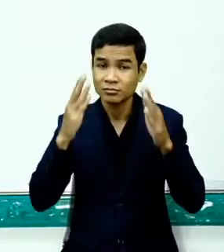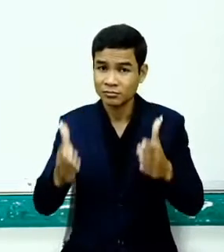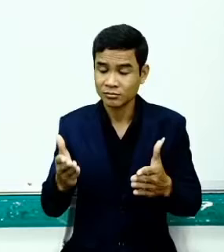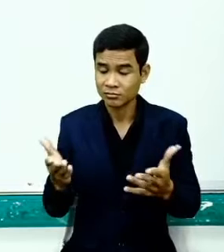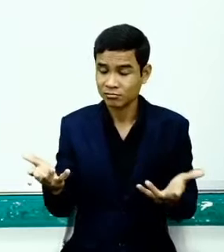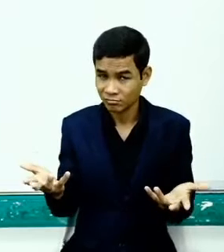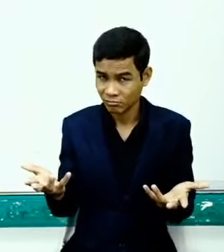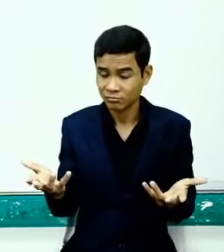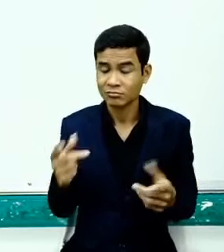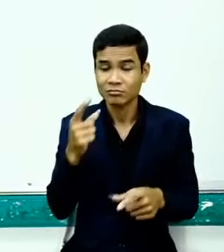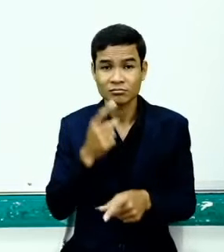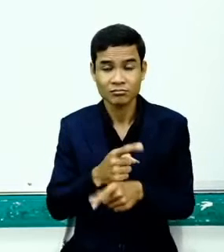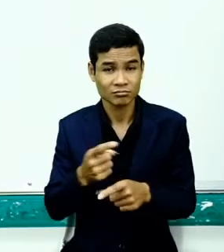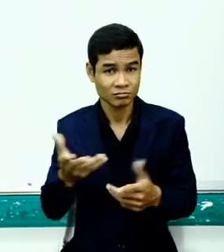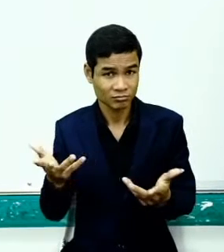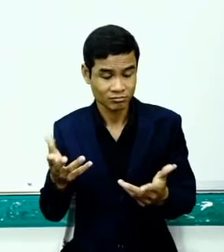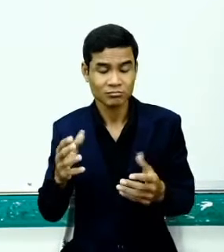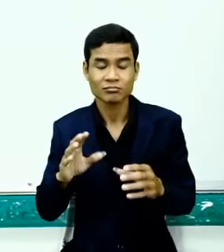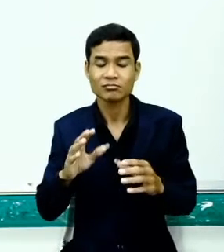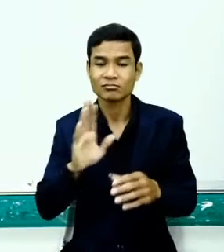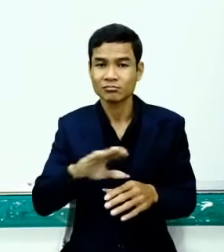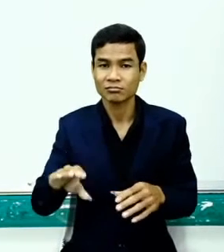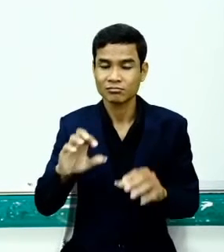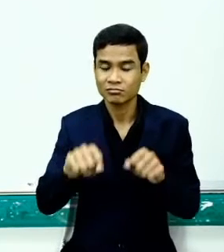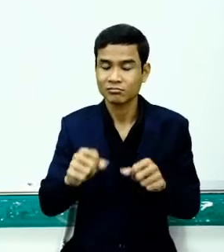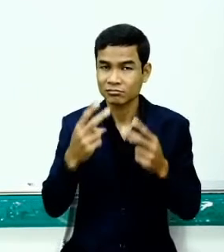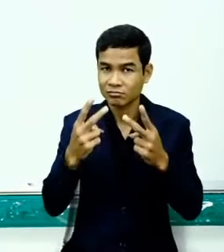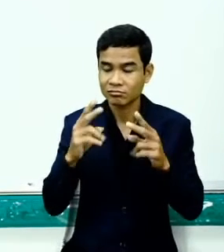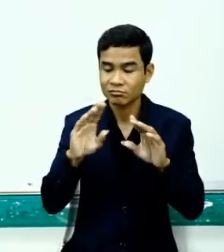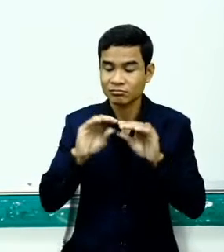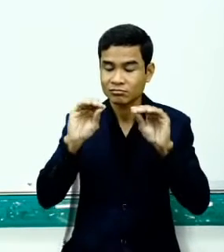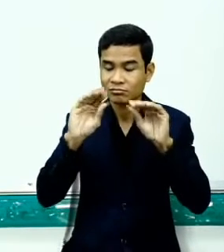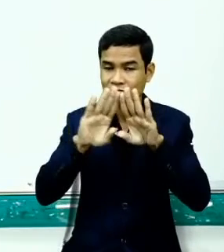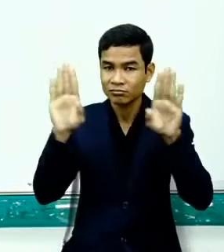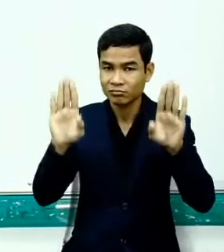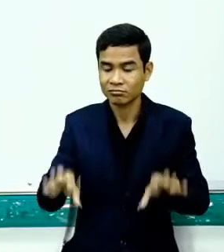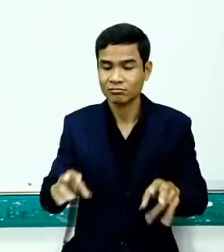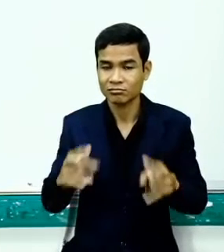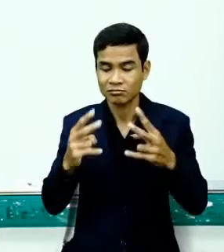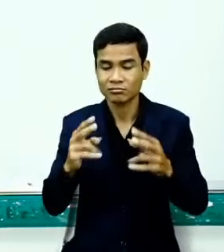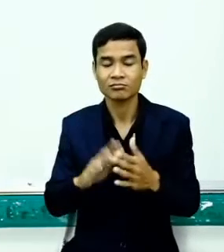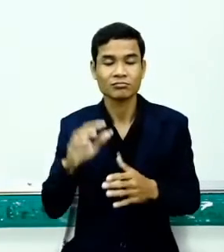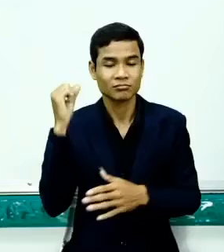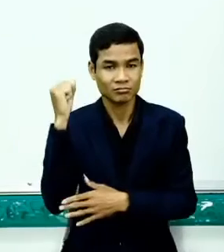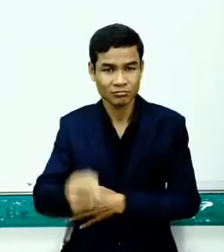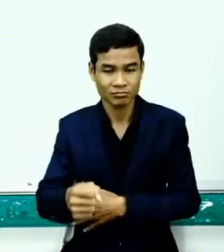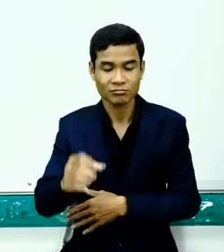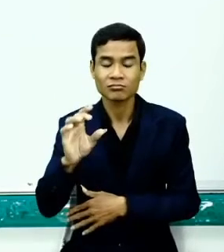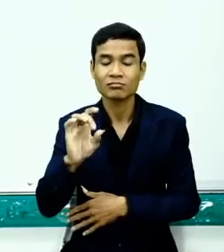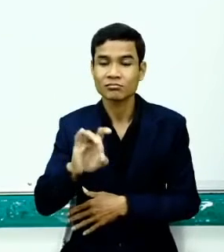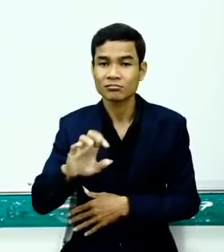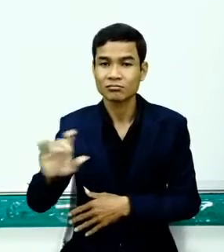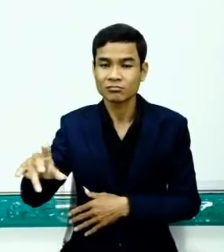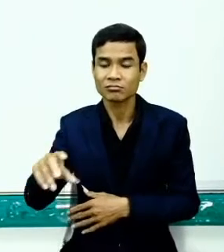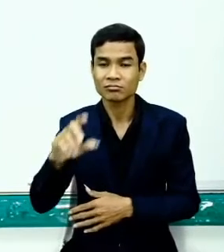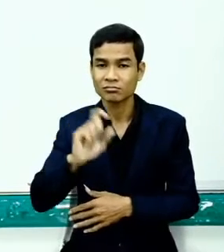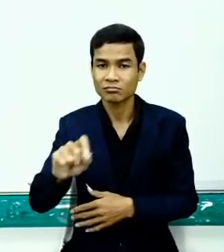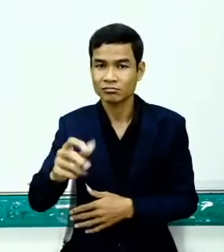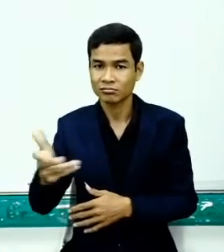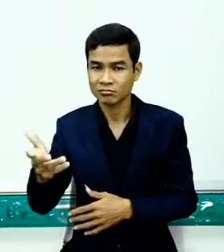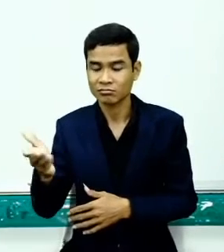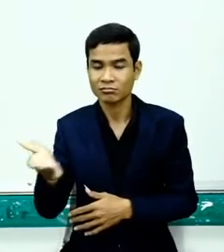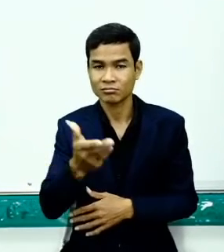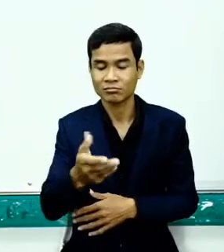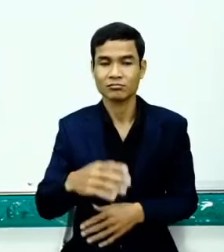ចាបានត្រឹមត្រូវអត់ចាចូលរួមផ្ទៀងផ្ទាត់លើកដាខៀនណាចាតើញញួរសរសេរដូចអ្វីដែលកូនបានប្រាប់អ្នកគ្រូដែរឬ